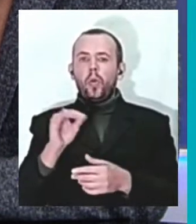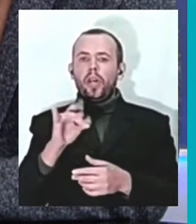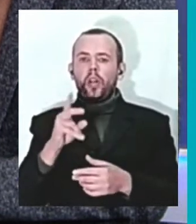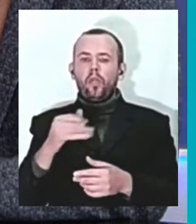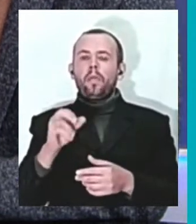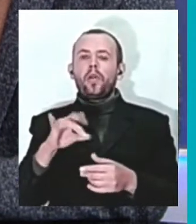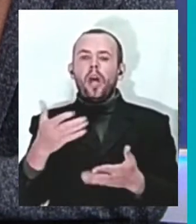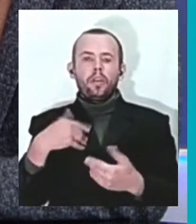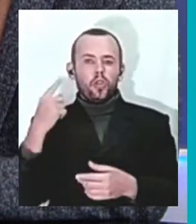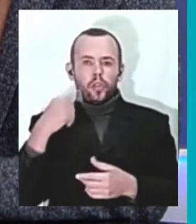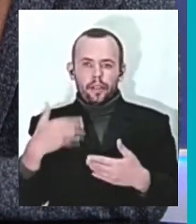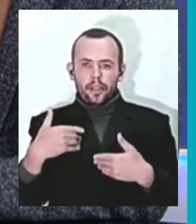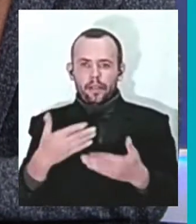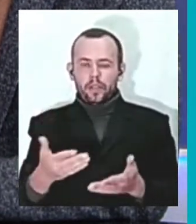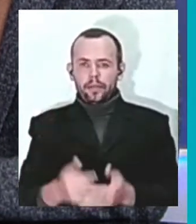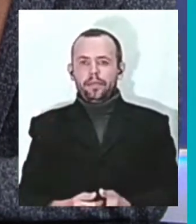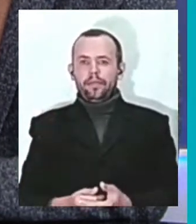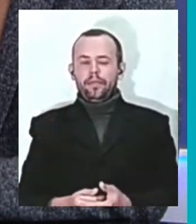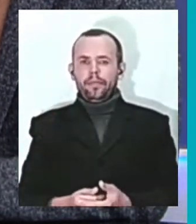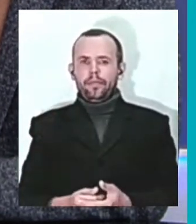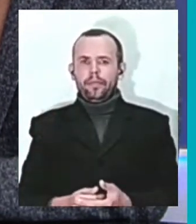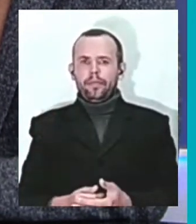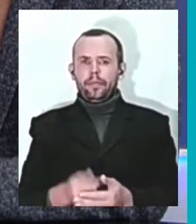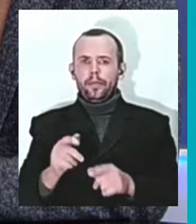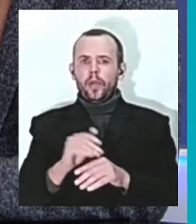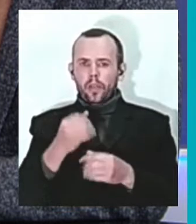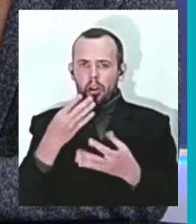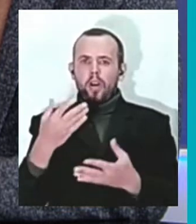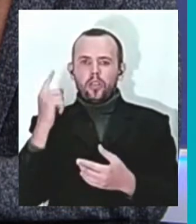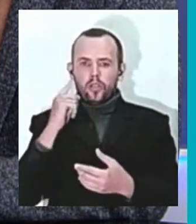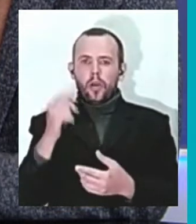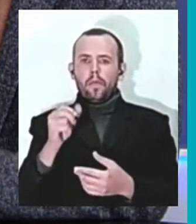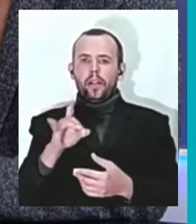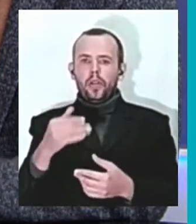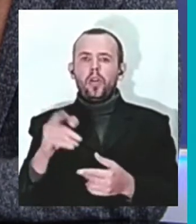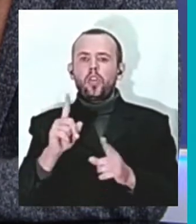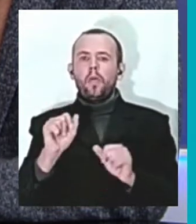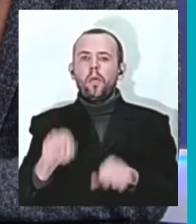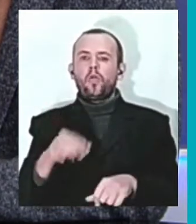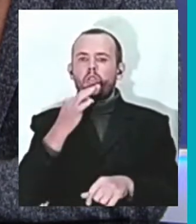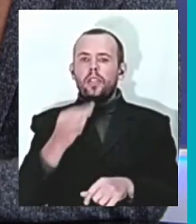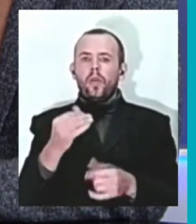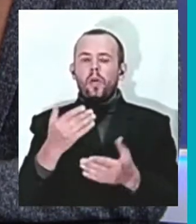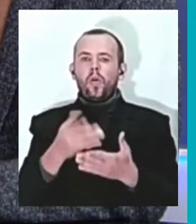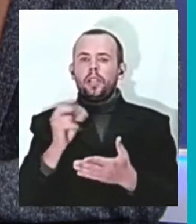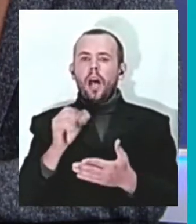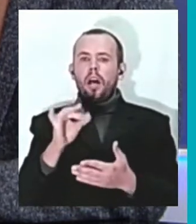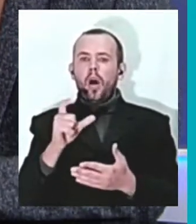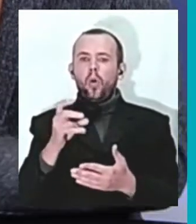Вітаю. Здравствуйте, да, хорошо слышу. Пане Юрію, добре. Що можете сказати ось на рахунок такого